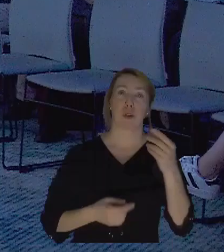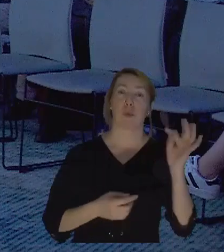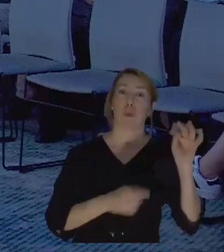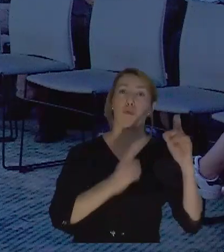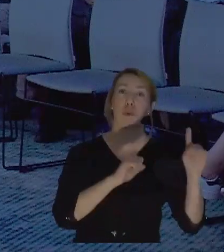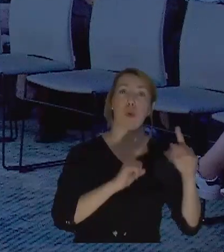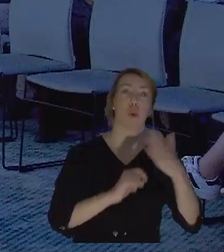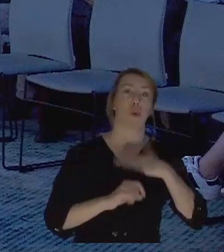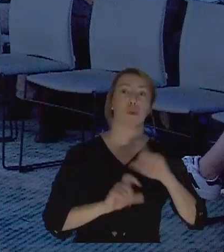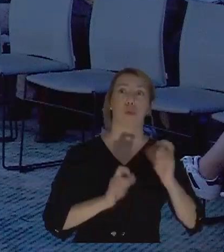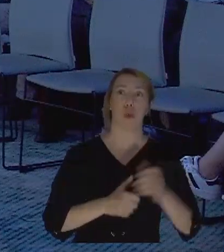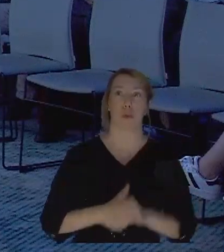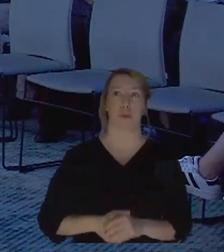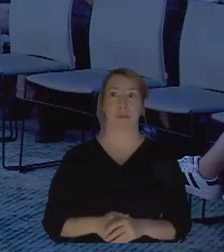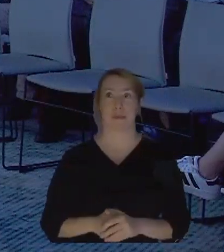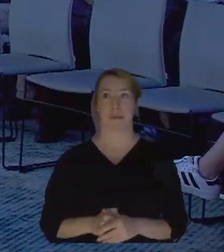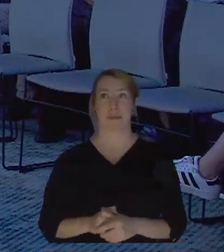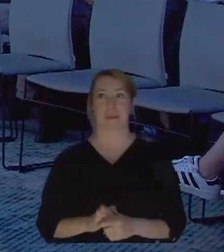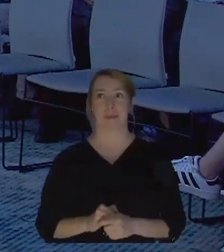lubicie?